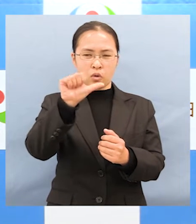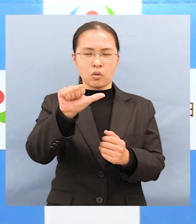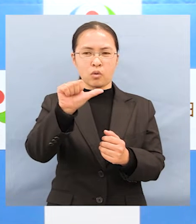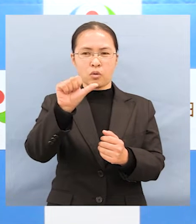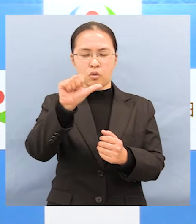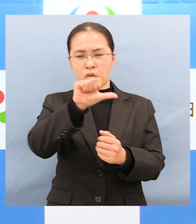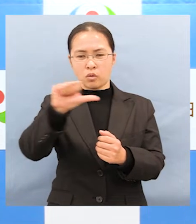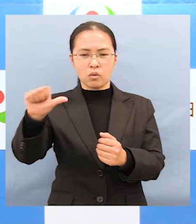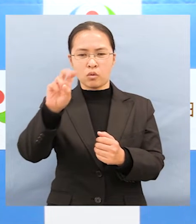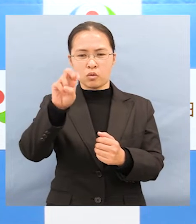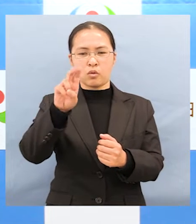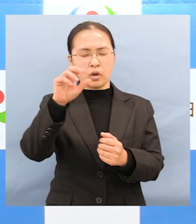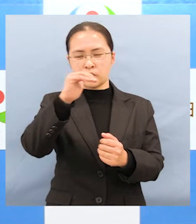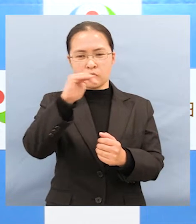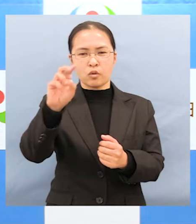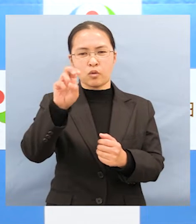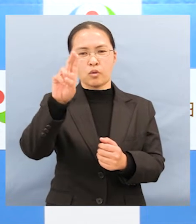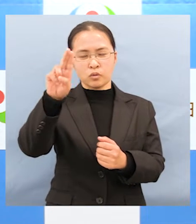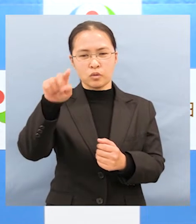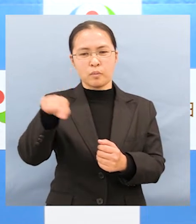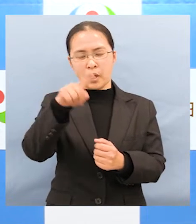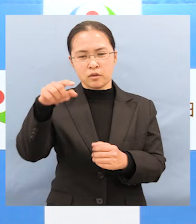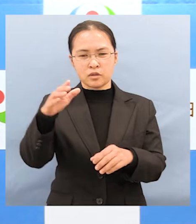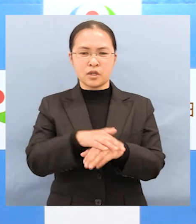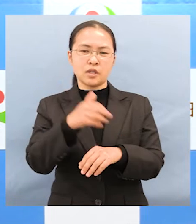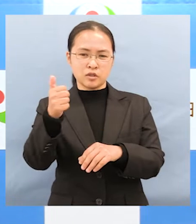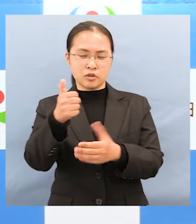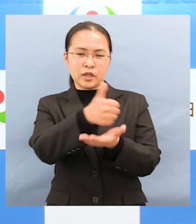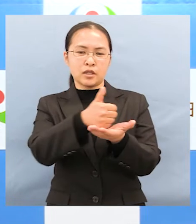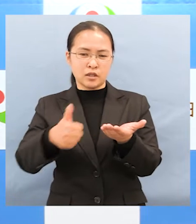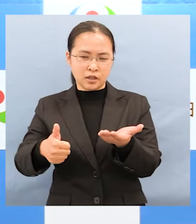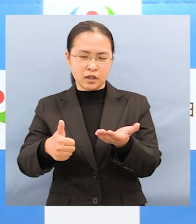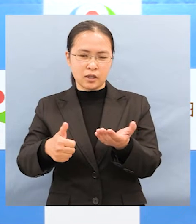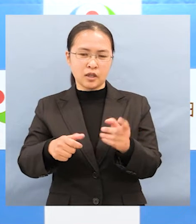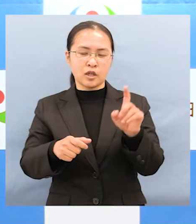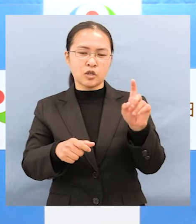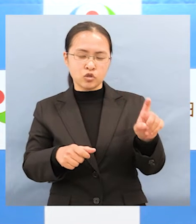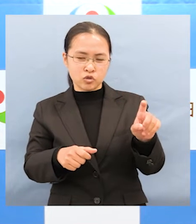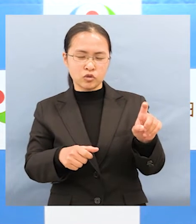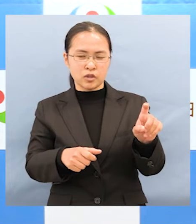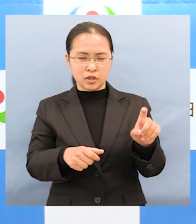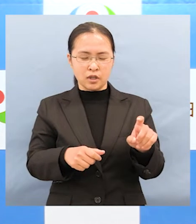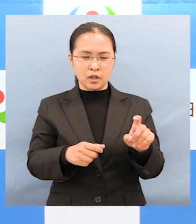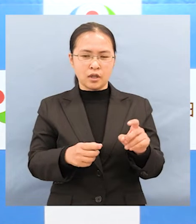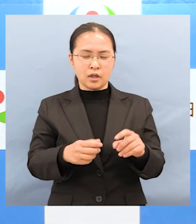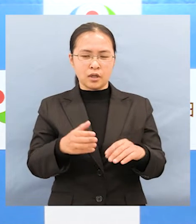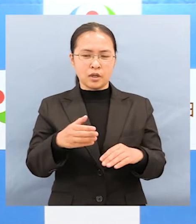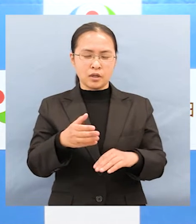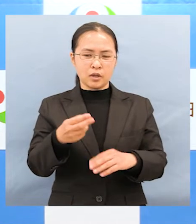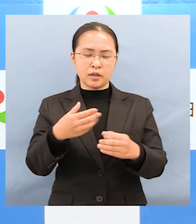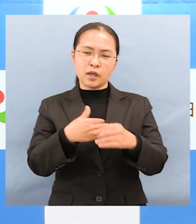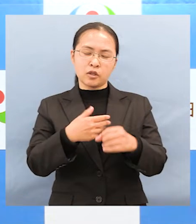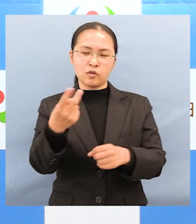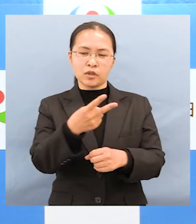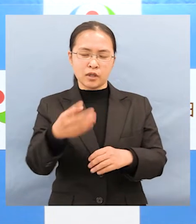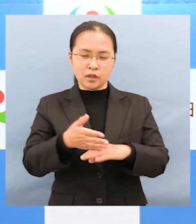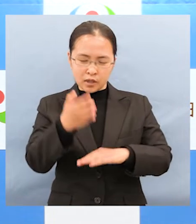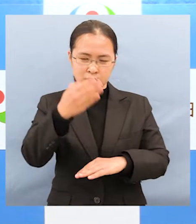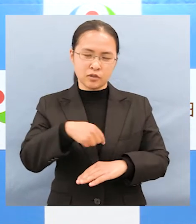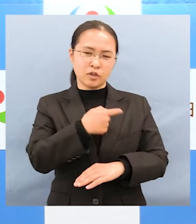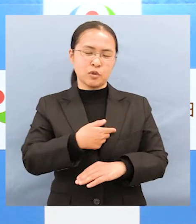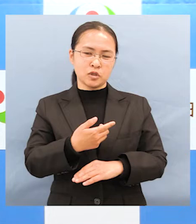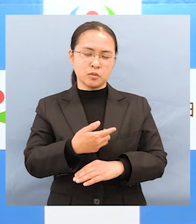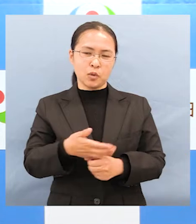、そして10位が、水谷隼選手、伊藤美誠選手への感謝の気持ちも込めて市内17カ所で